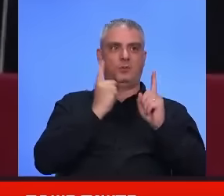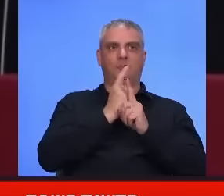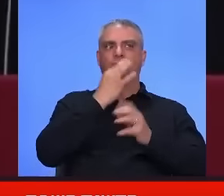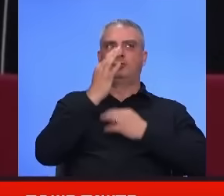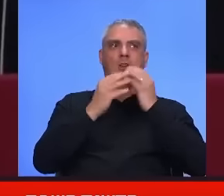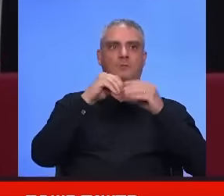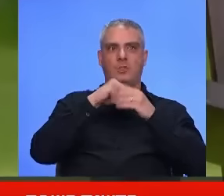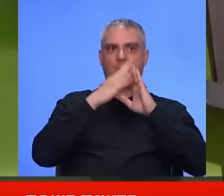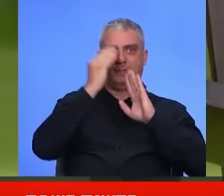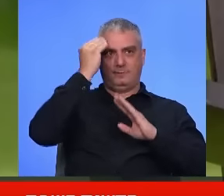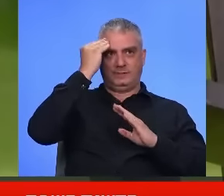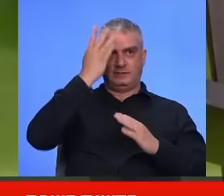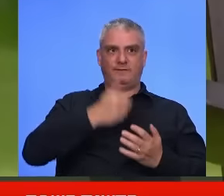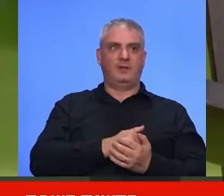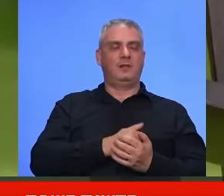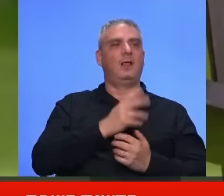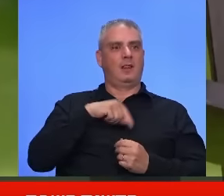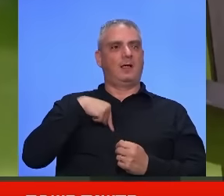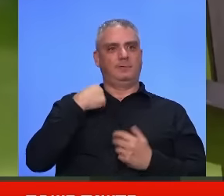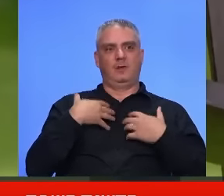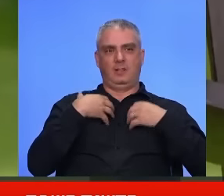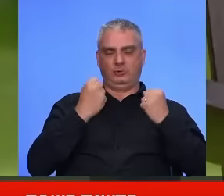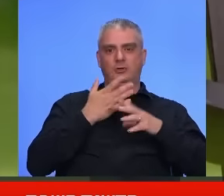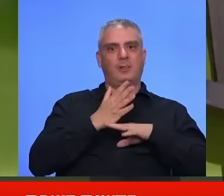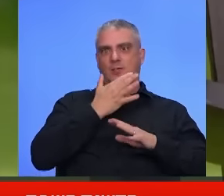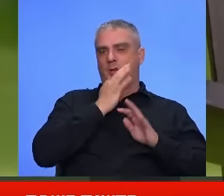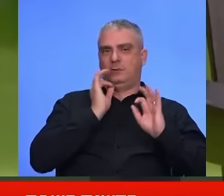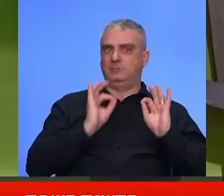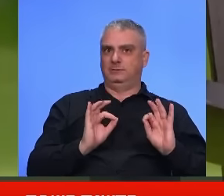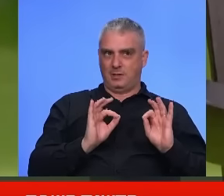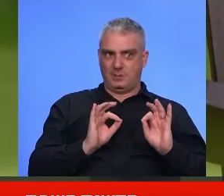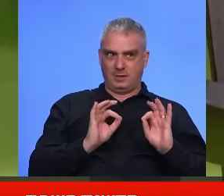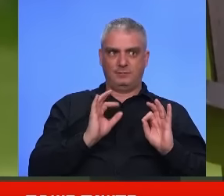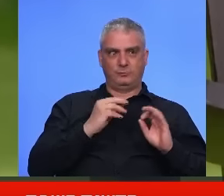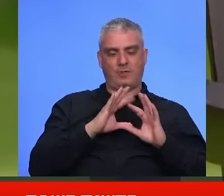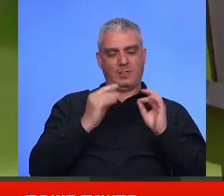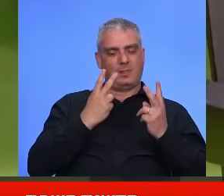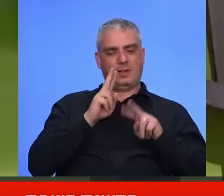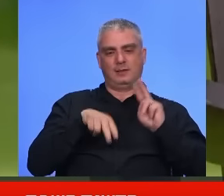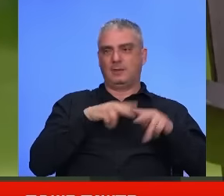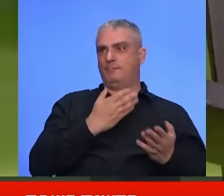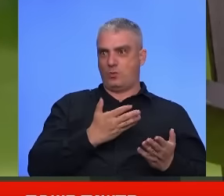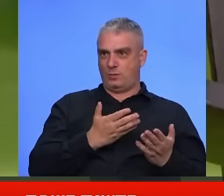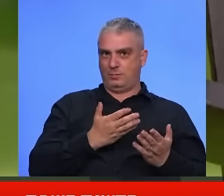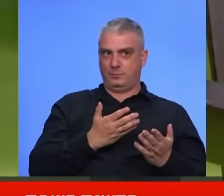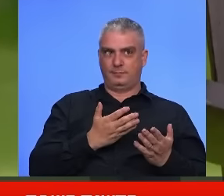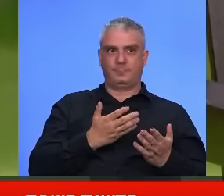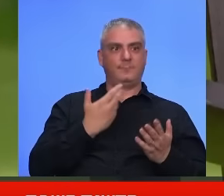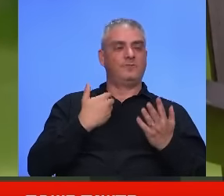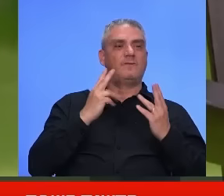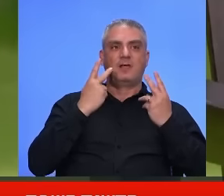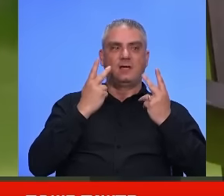בבית הספר. It has taken me time to recover from major surgery in order to start my treatment. But most